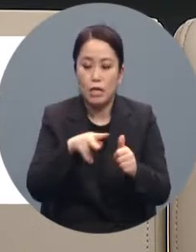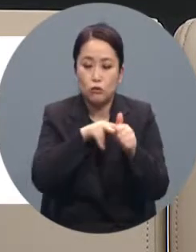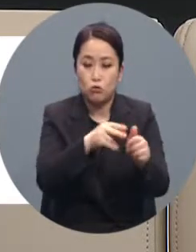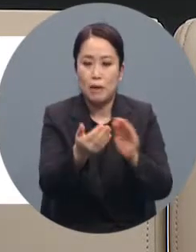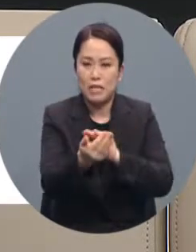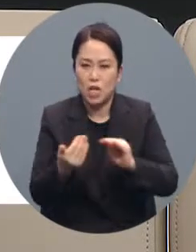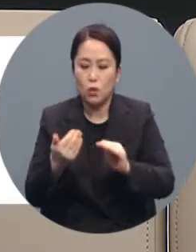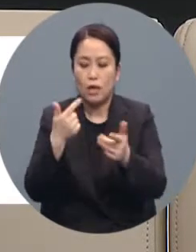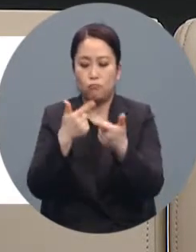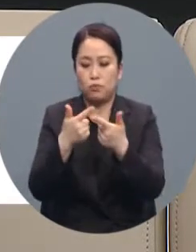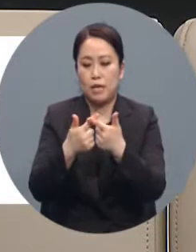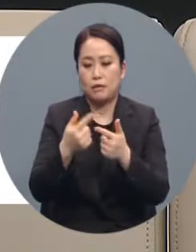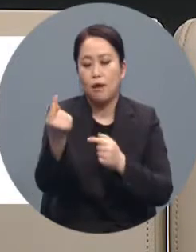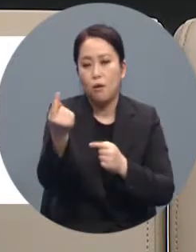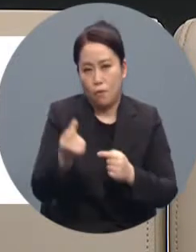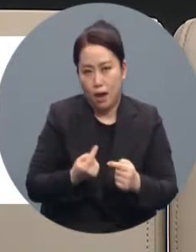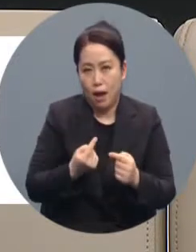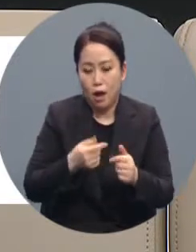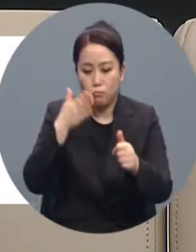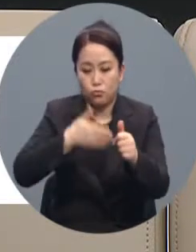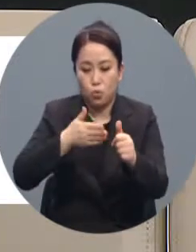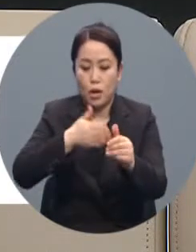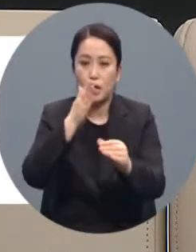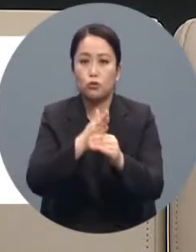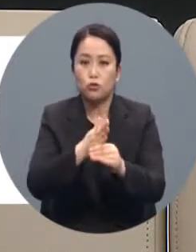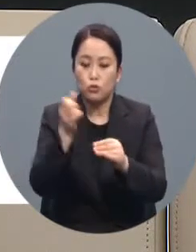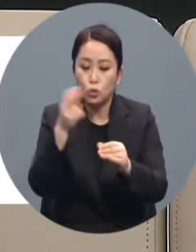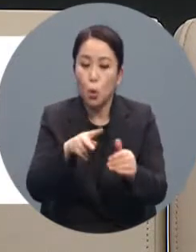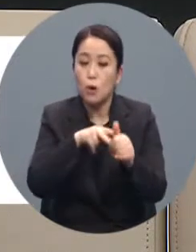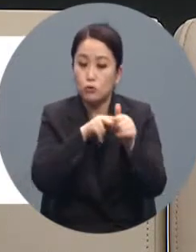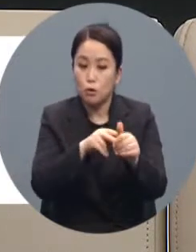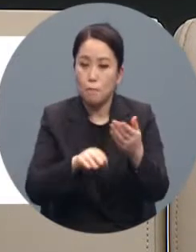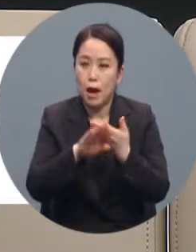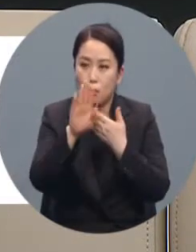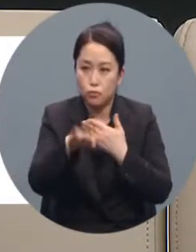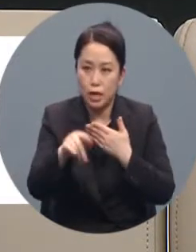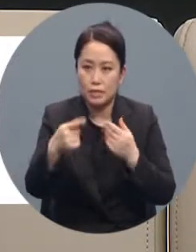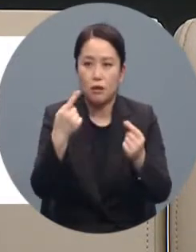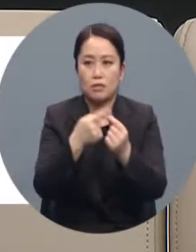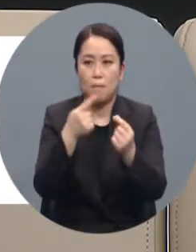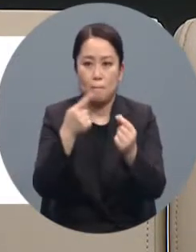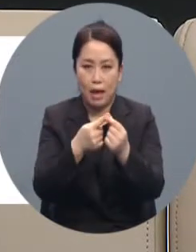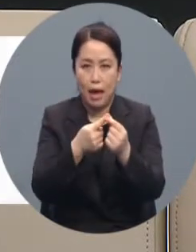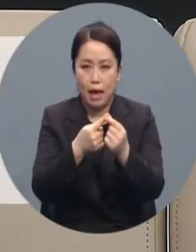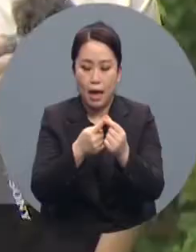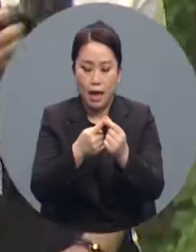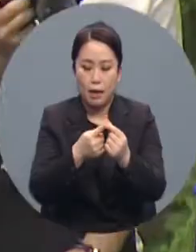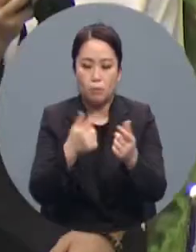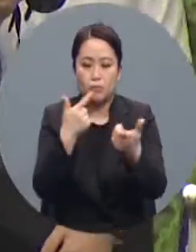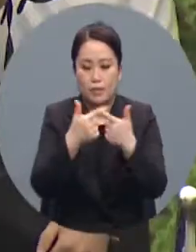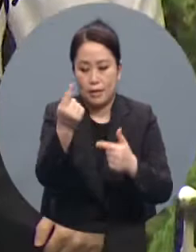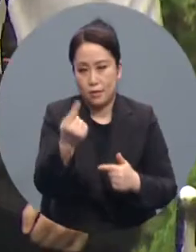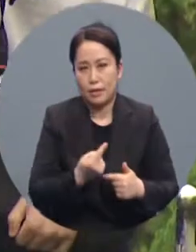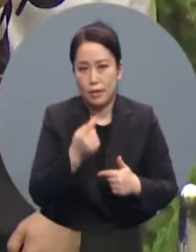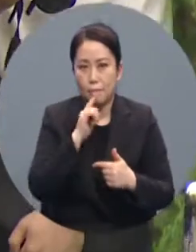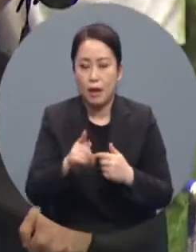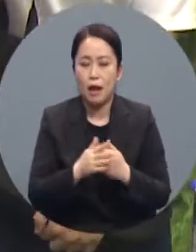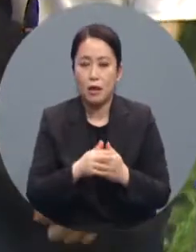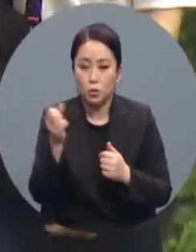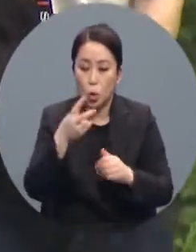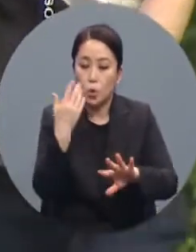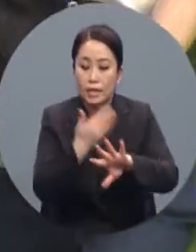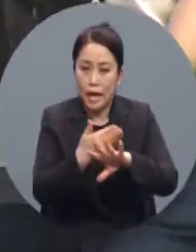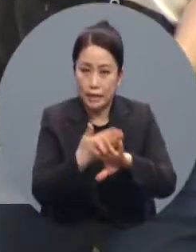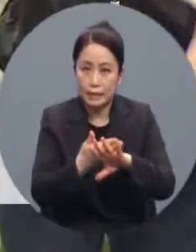들은 것이고요. 오늘 이제 출마 이후에 첫 번째로 부산을 방문하게 되었습니다. 또 다른